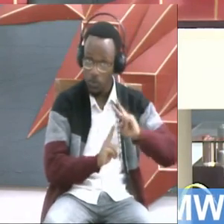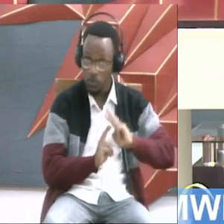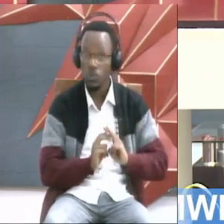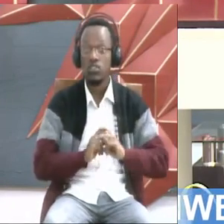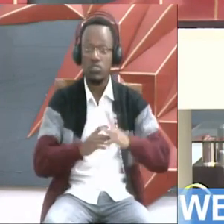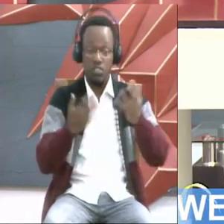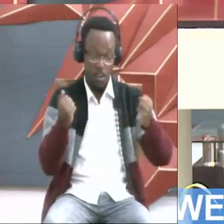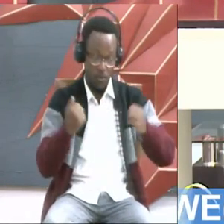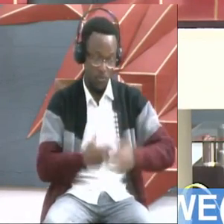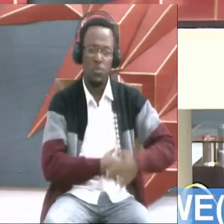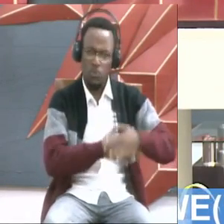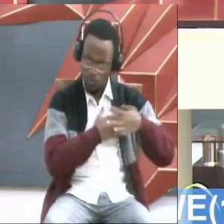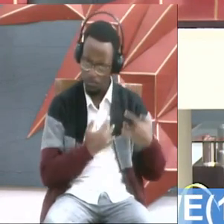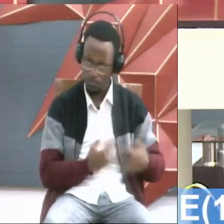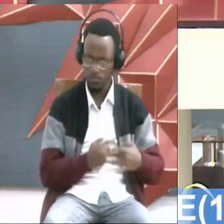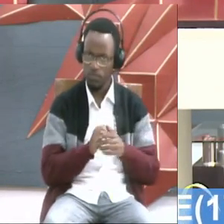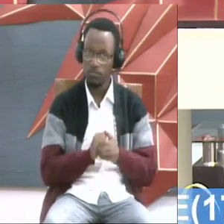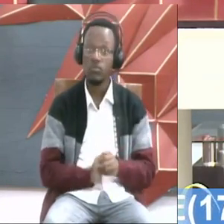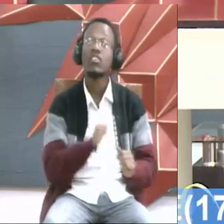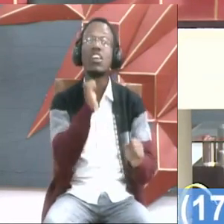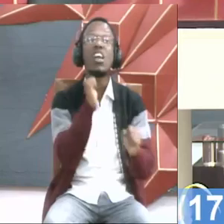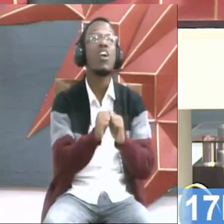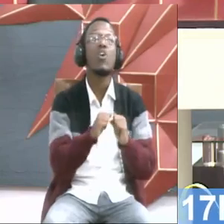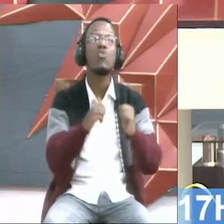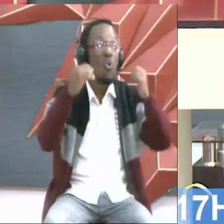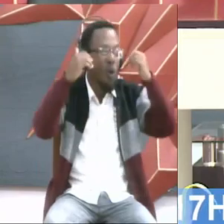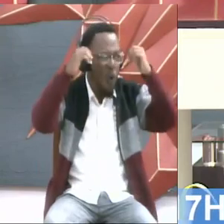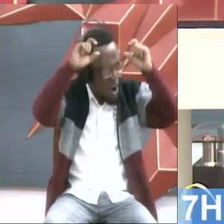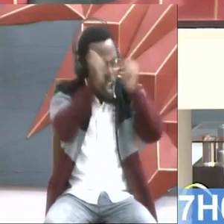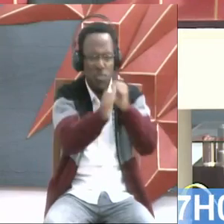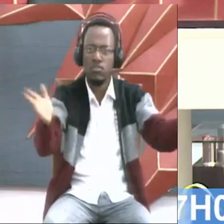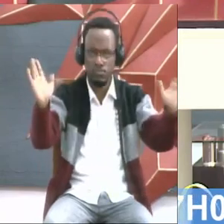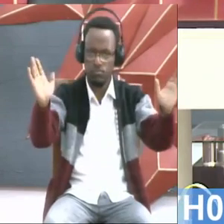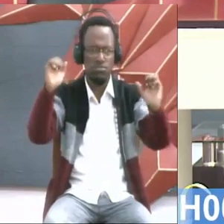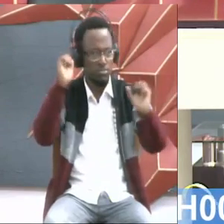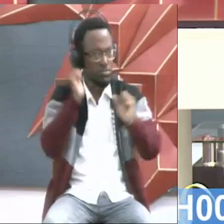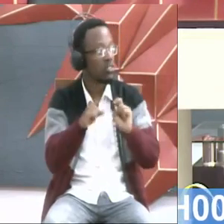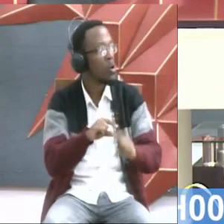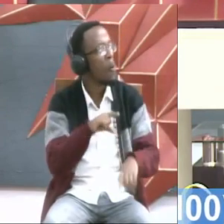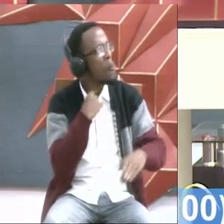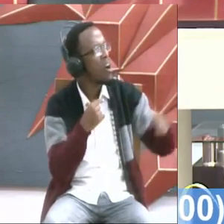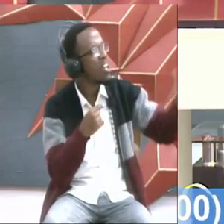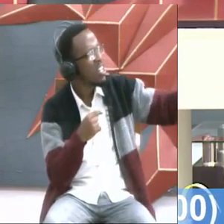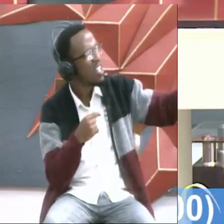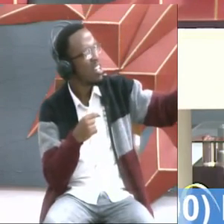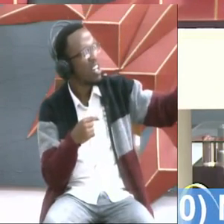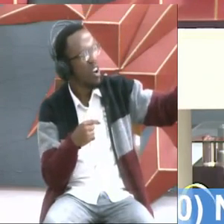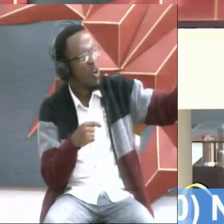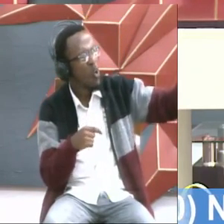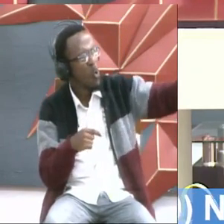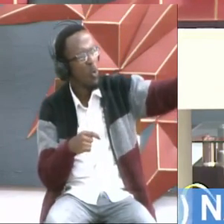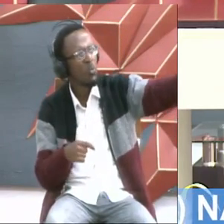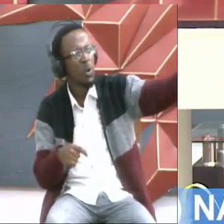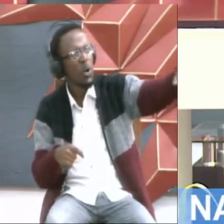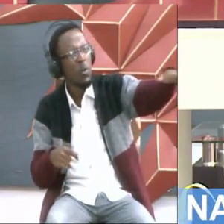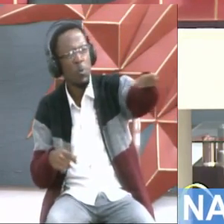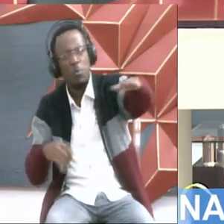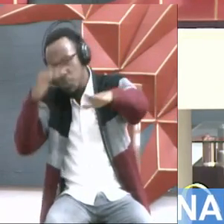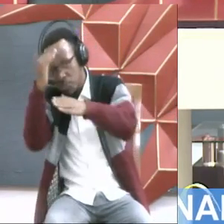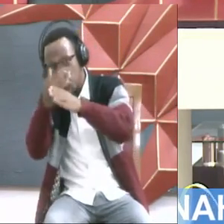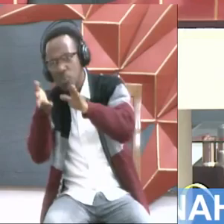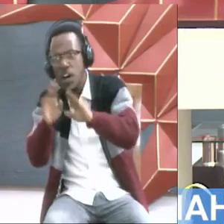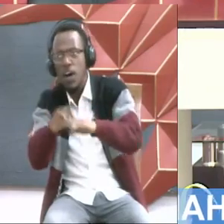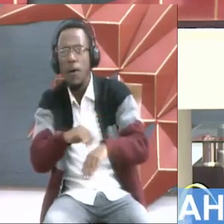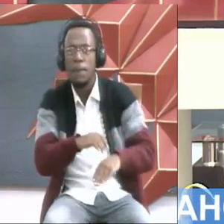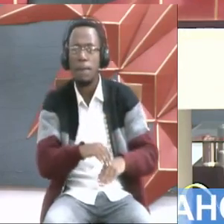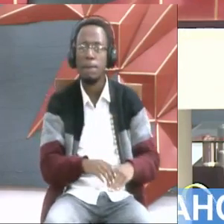bafise umutima bose uwari we wese kuva kuri pastori kuzogenda gushika ku wari we wese ntagire uwo mubyegeka